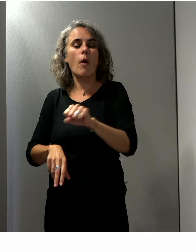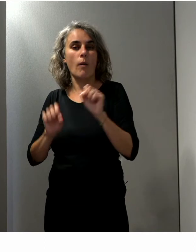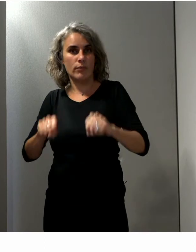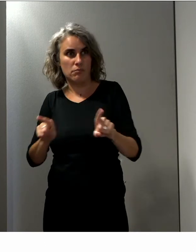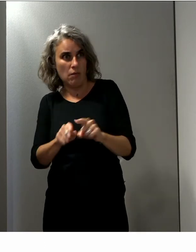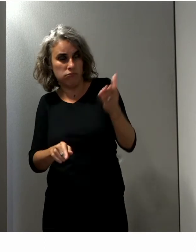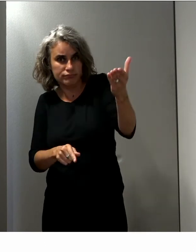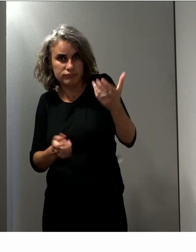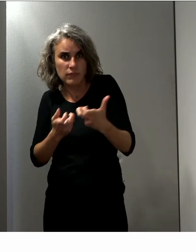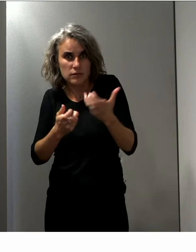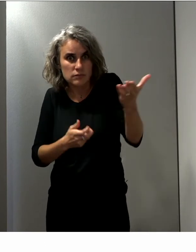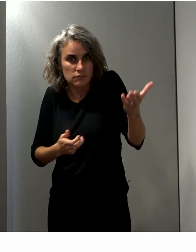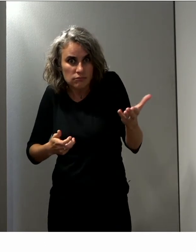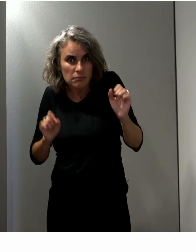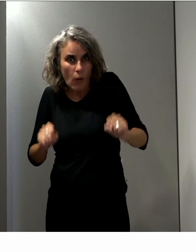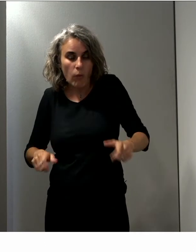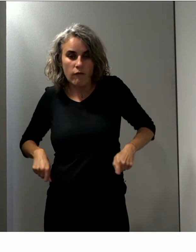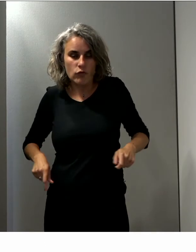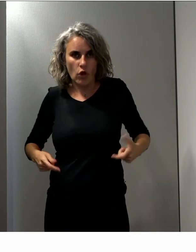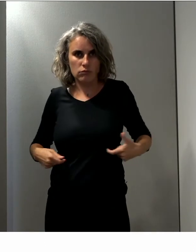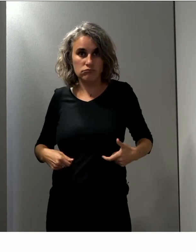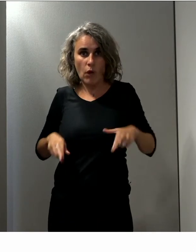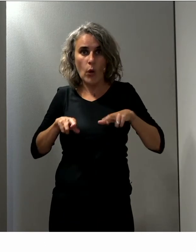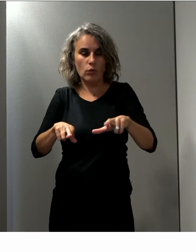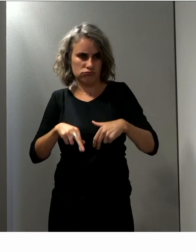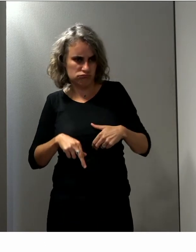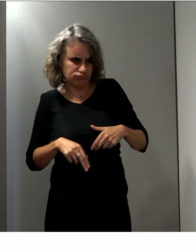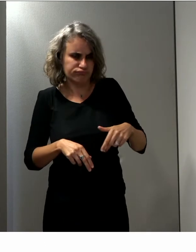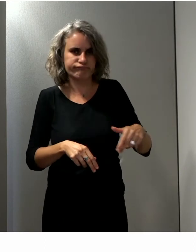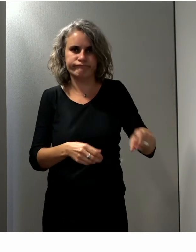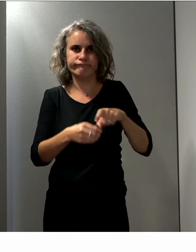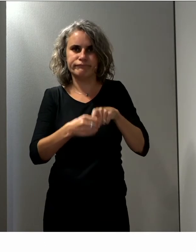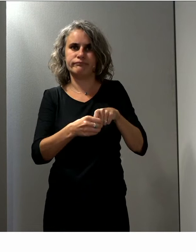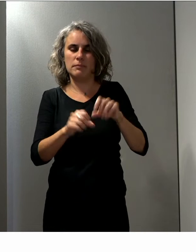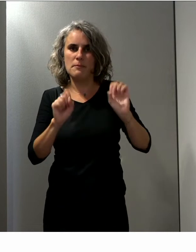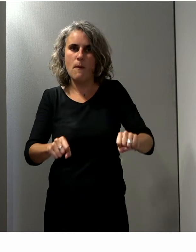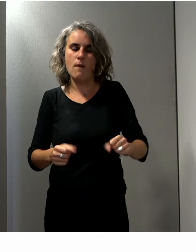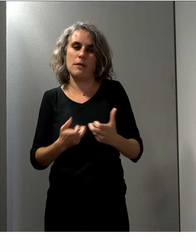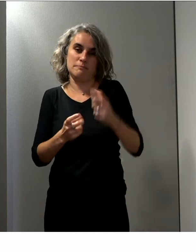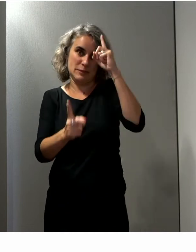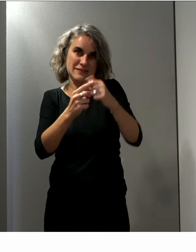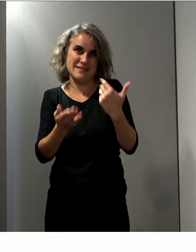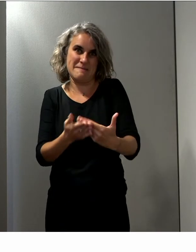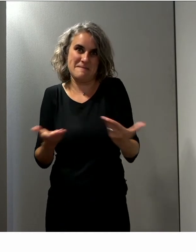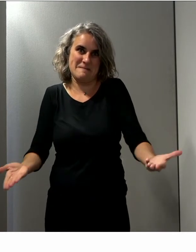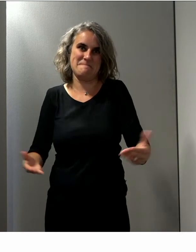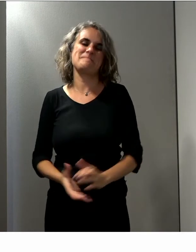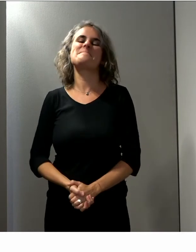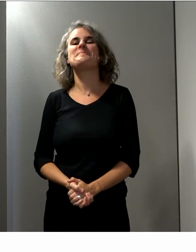fait la mobilité partagée soit elle aussi accessible à tout le monde. Et donc voilà où nous en sommes